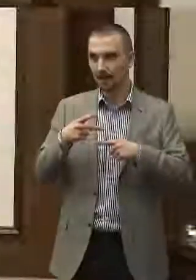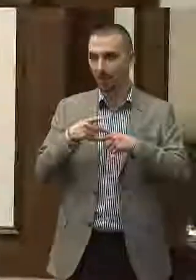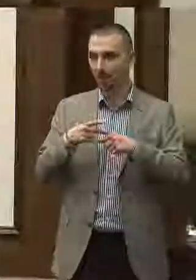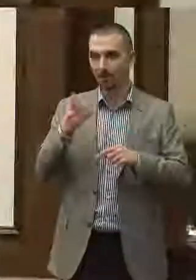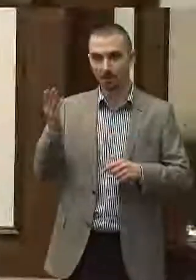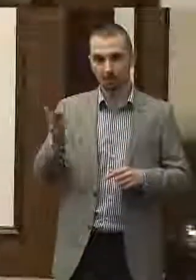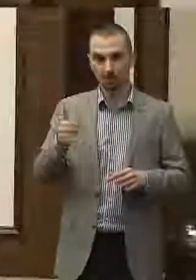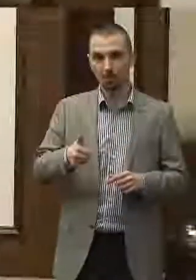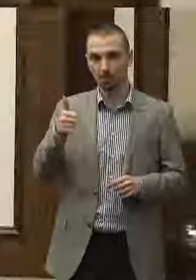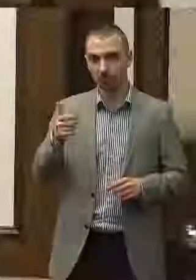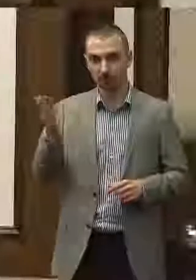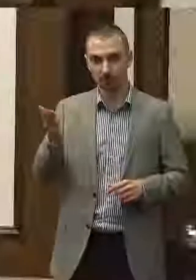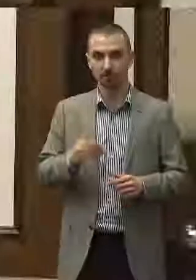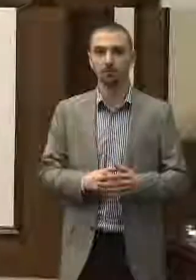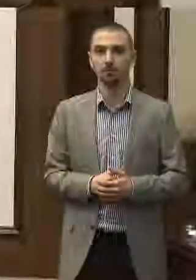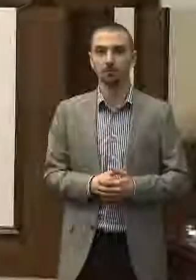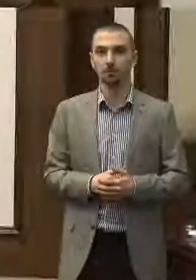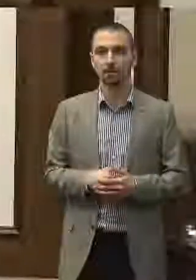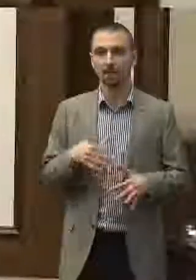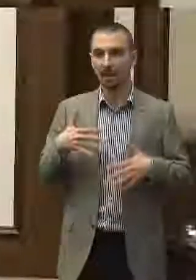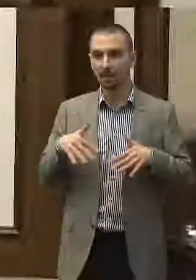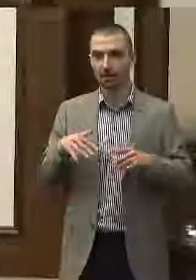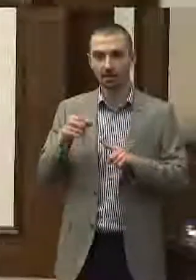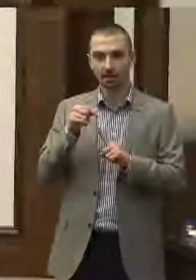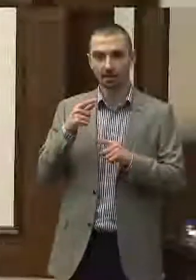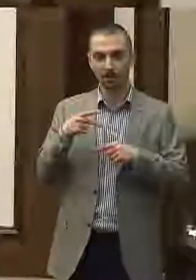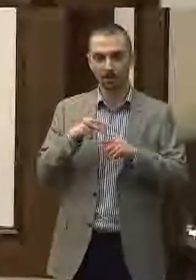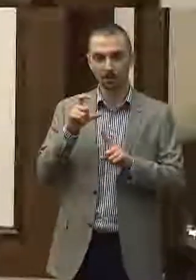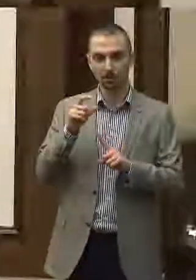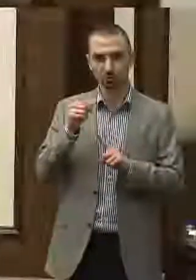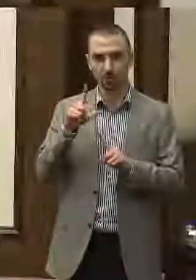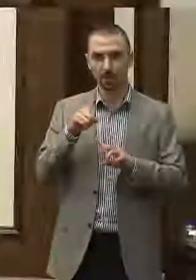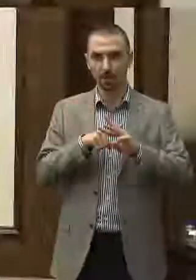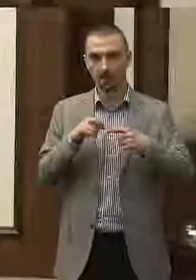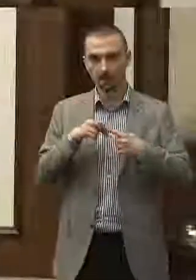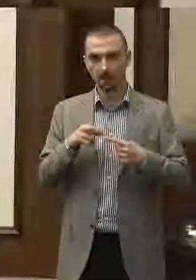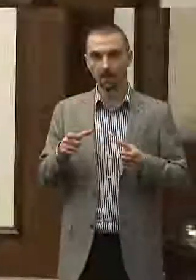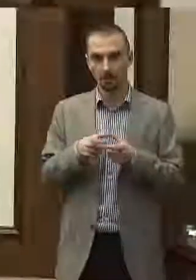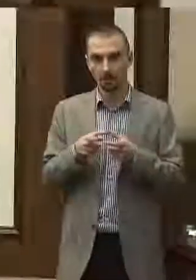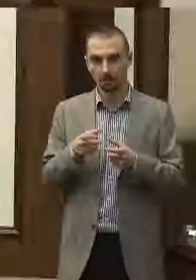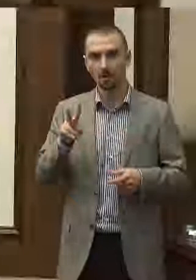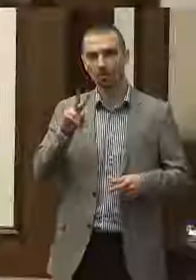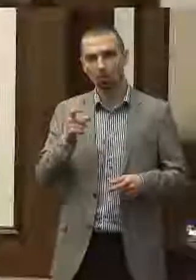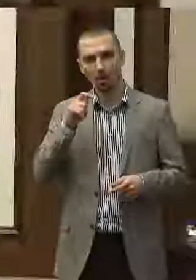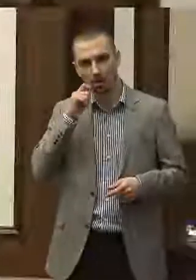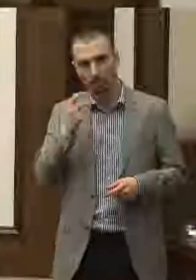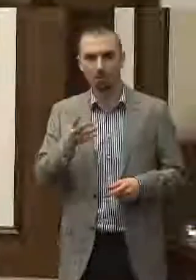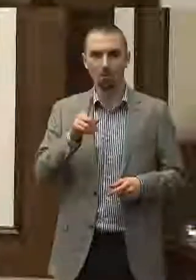Büyenderin Başkanı. Yine Engelli İzciler Derneği'nden her dönem 29 Ekim'lerde, 10